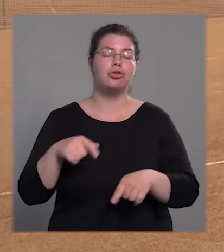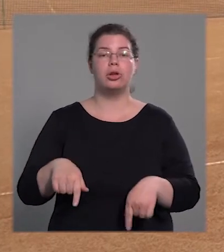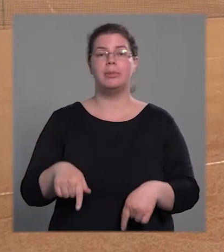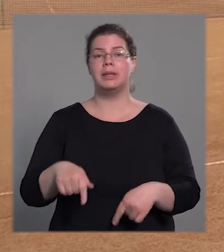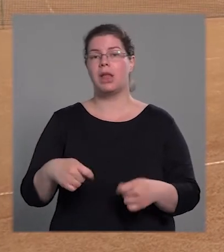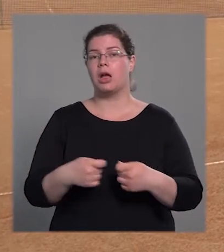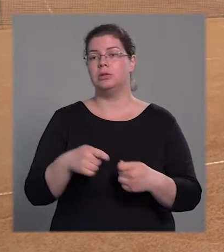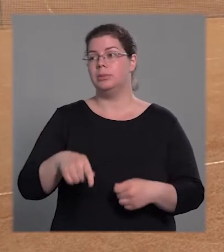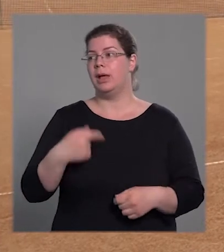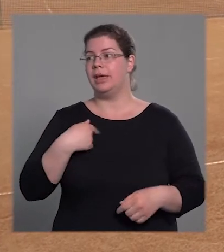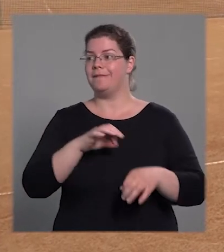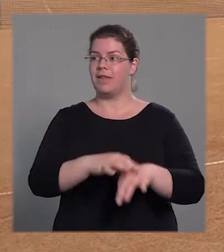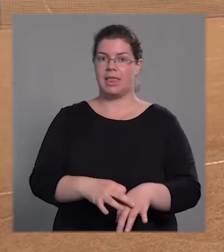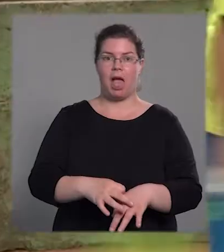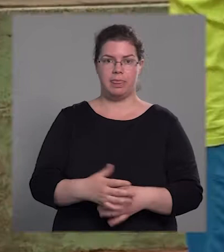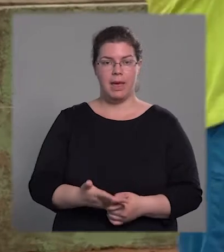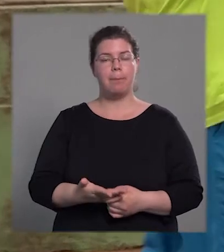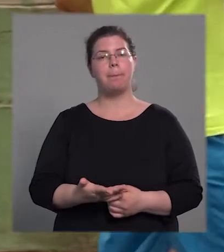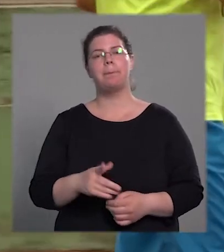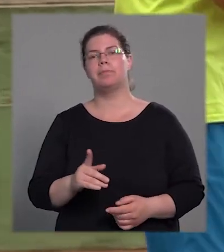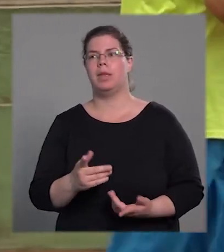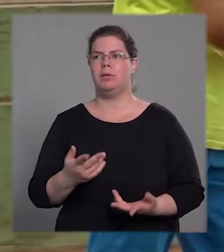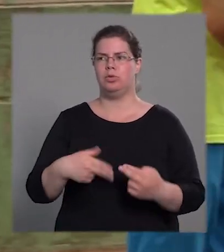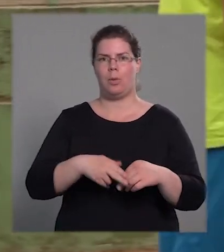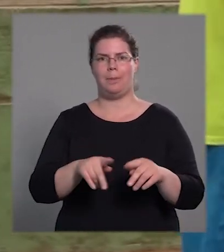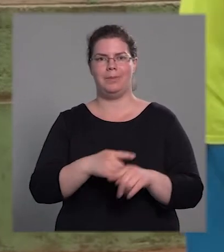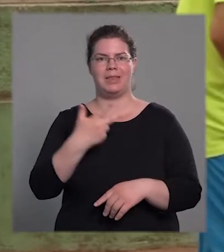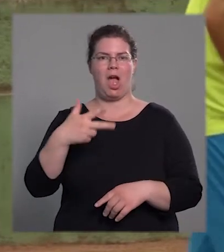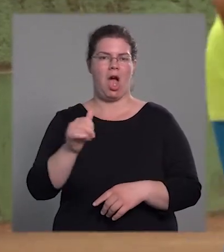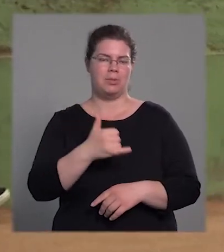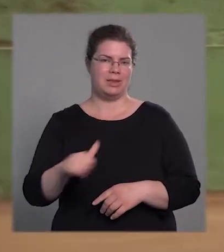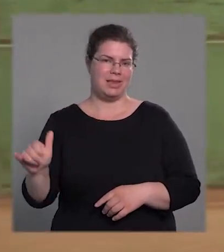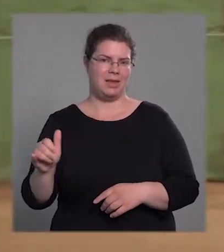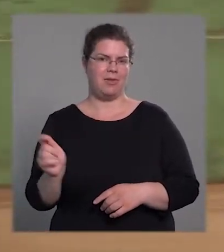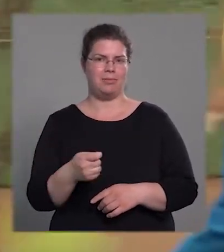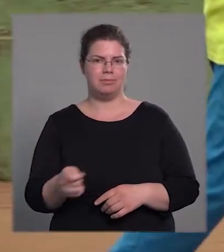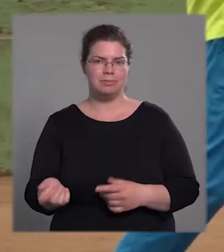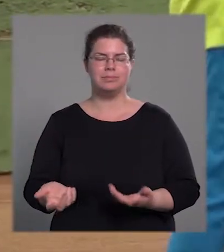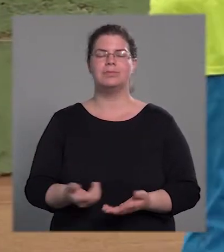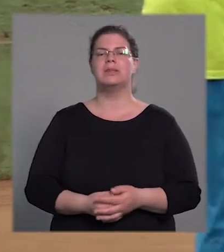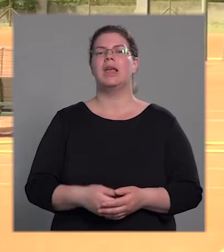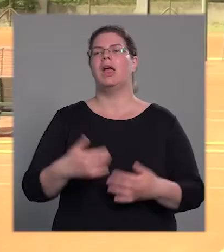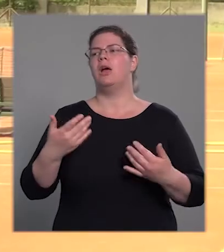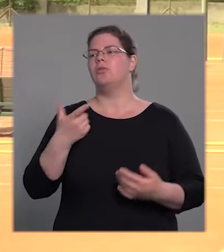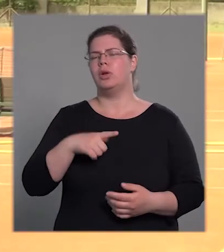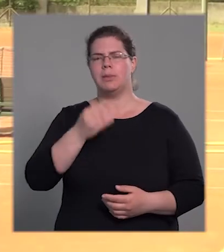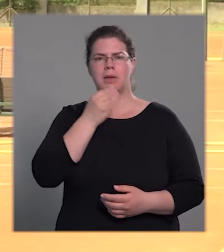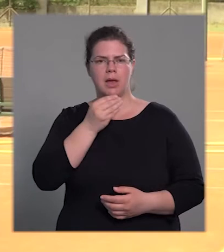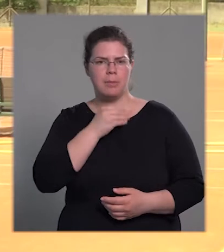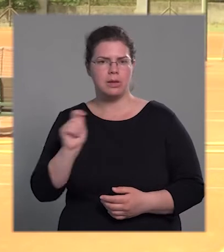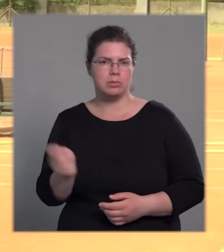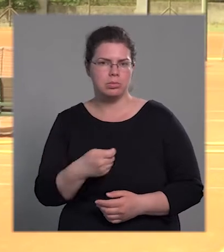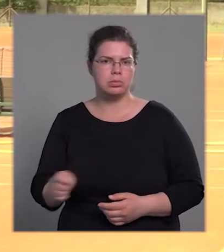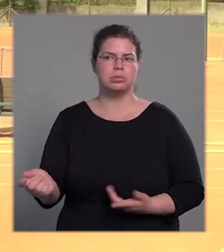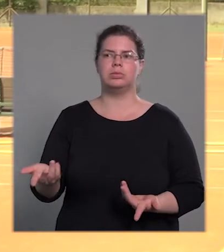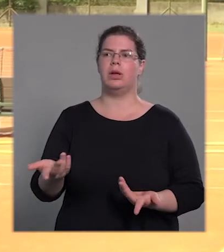klubba, és én vezetem a klubot, de több mint 30 éve teniszezen voltam az amatőr szövetség elnöke, jelenleg a szenior szövetségnek vagyok az